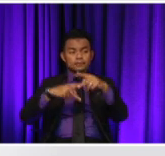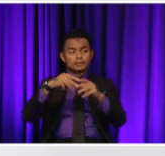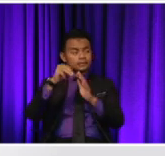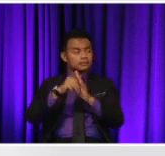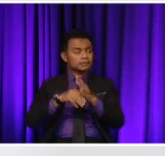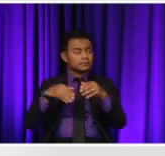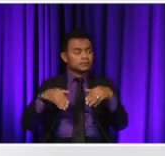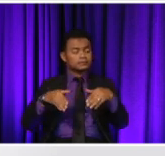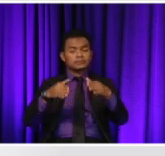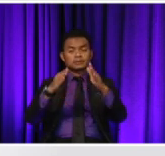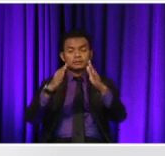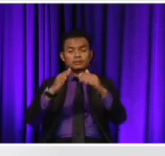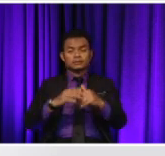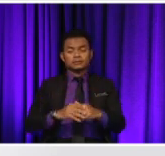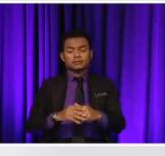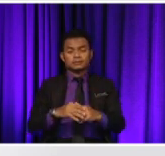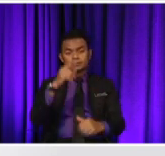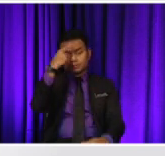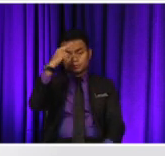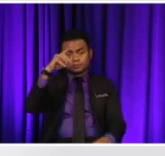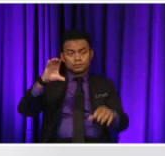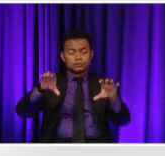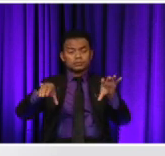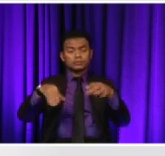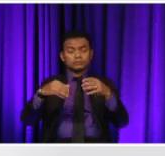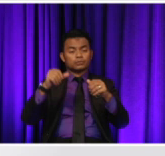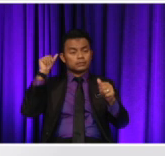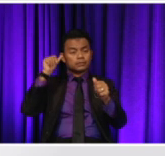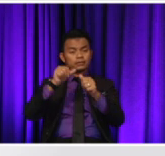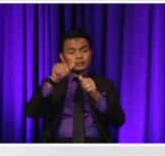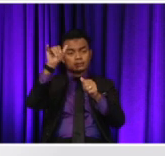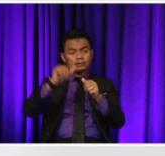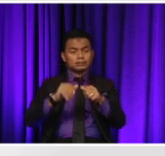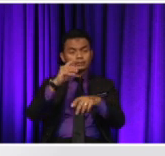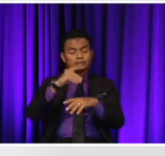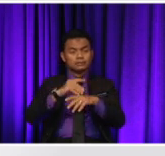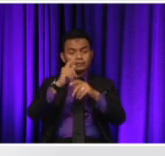mempengaruhi orang lain untuk melaksanakan arahan dan ketegasan yang ditetapkan